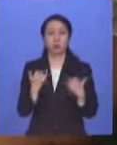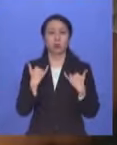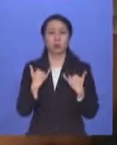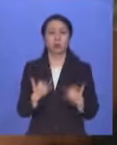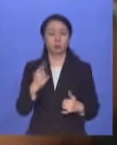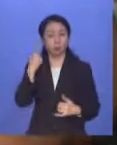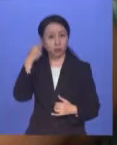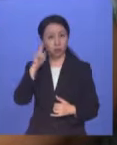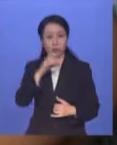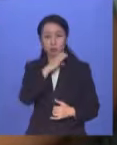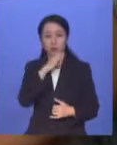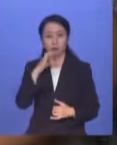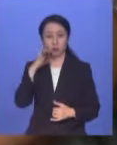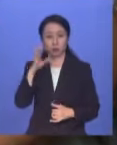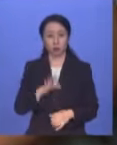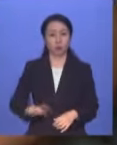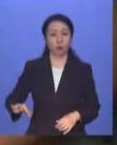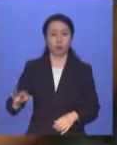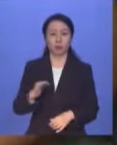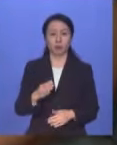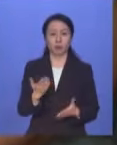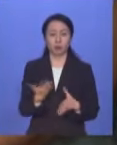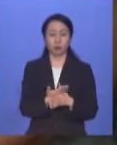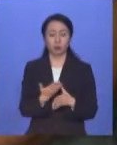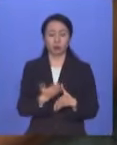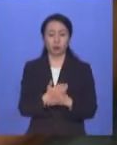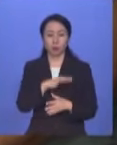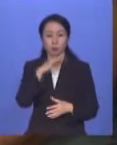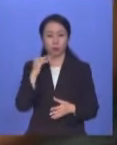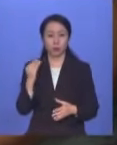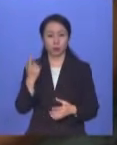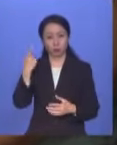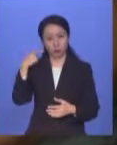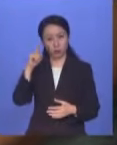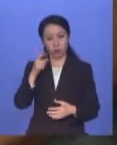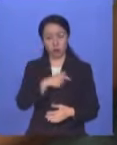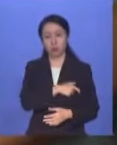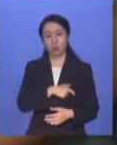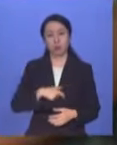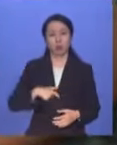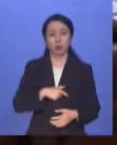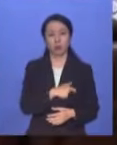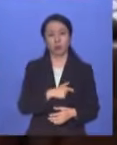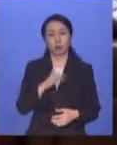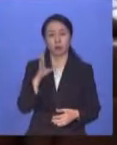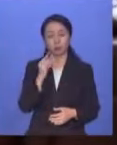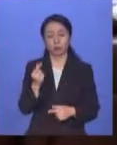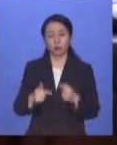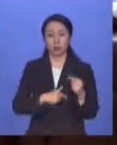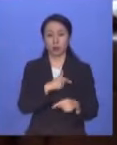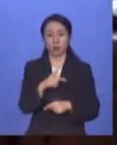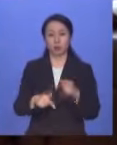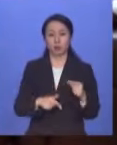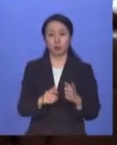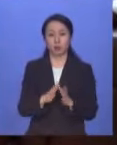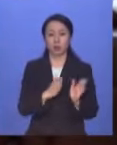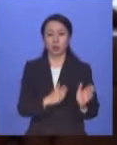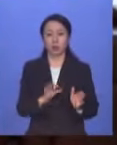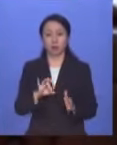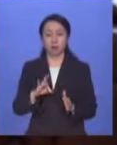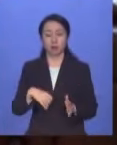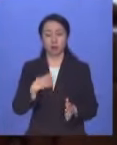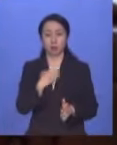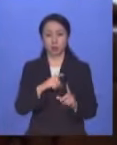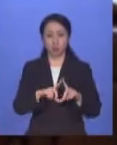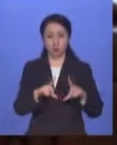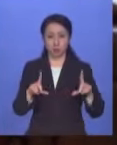его знают в Североказахстанской области как мецената, инициатора многих идей, депутата, еще успешного предпринимателя, владельца ряда социально